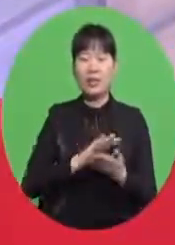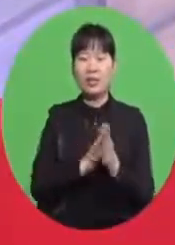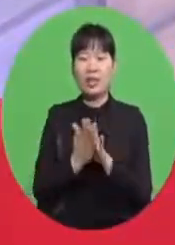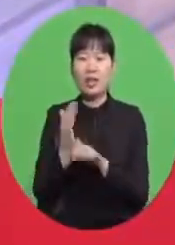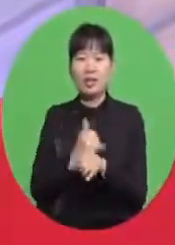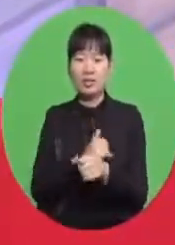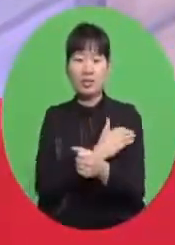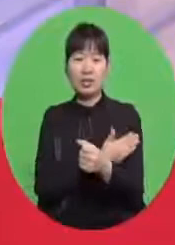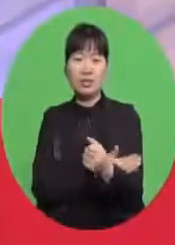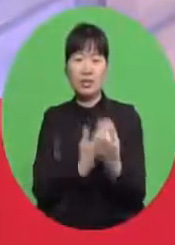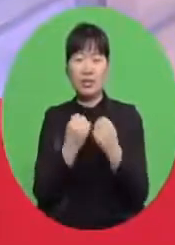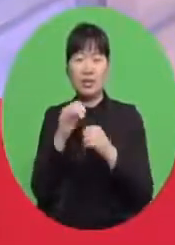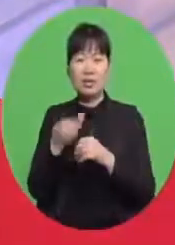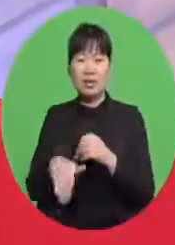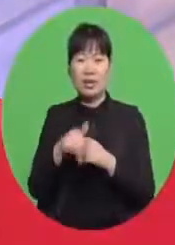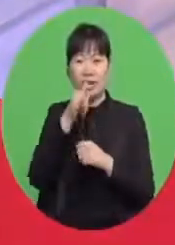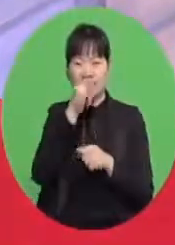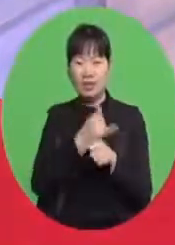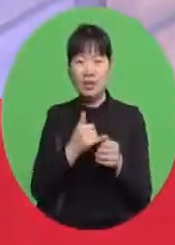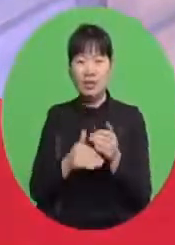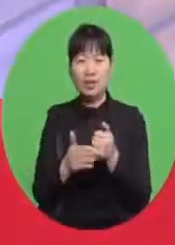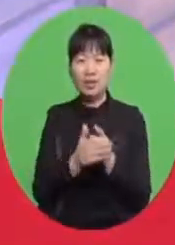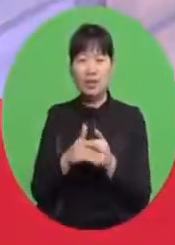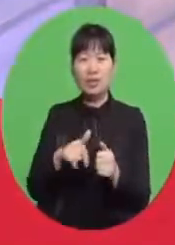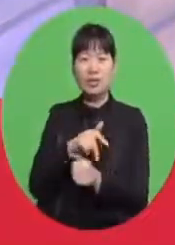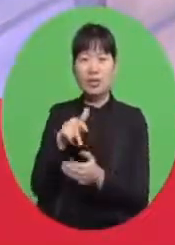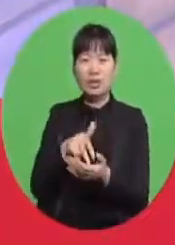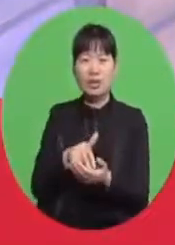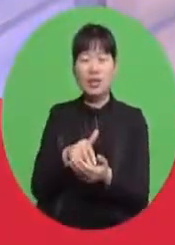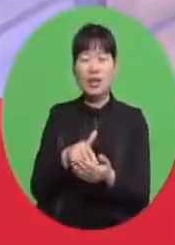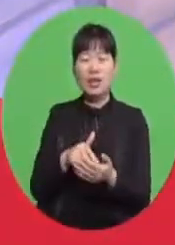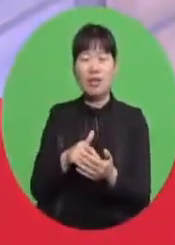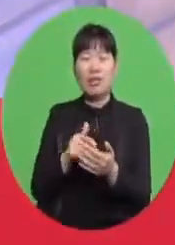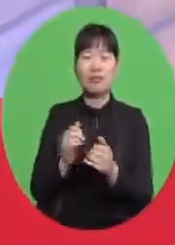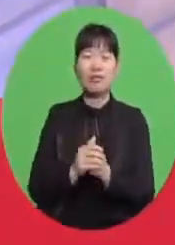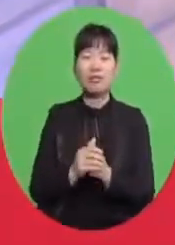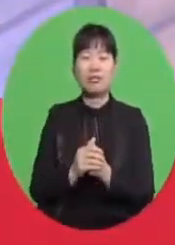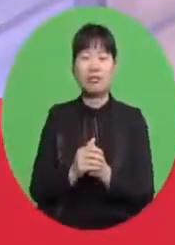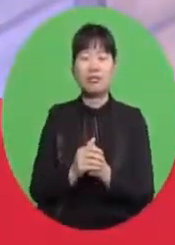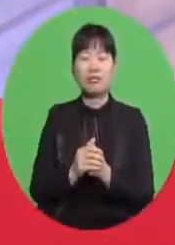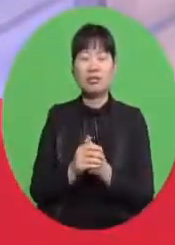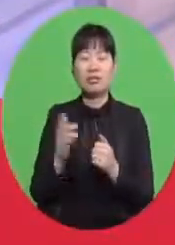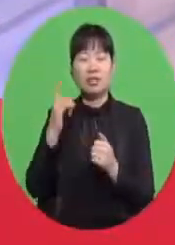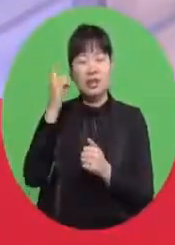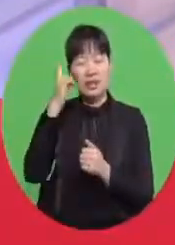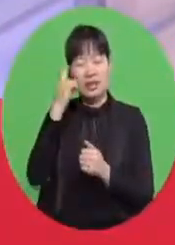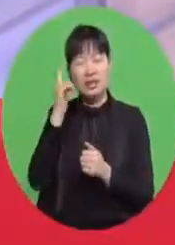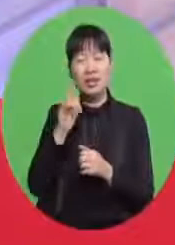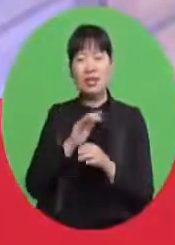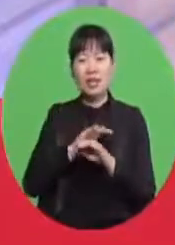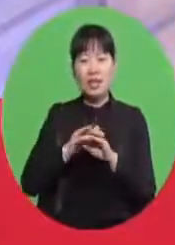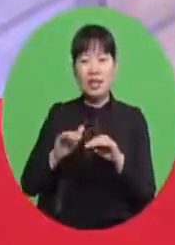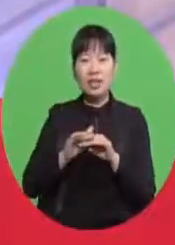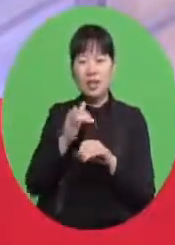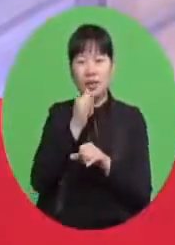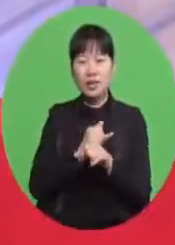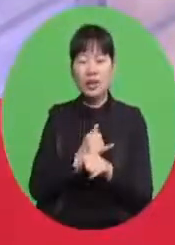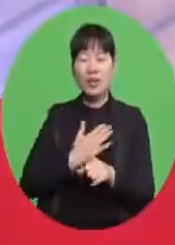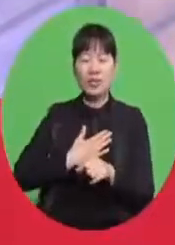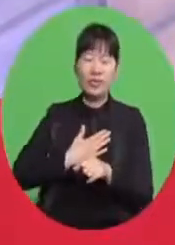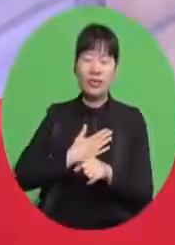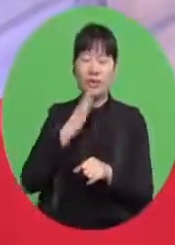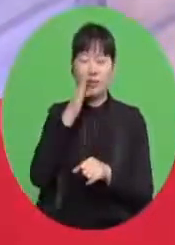능력이 상당히 많이 떨어지기 때문에 주변에서 다른 걸로 주의 환기를 시켜준다거나 해야 이 불쾌한 감정에서 벗어날 수